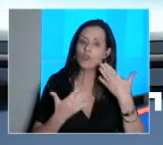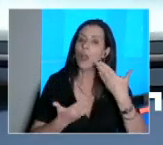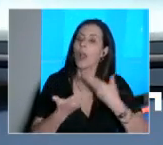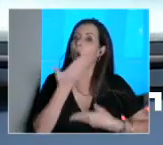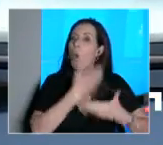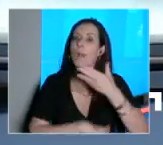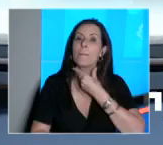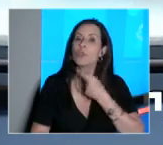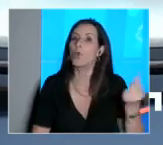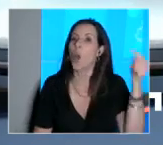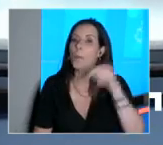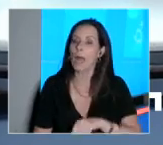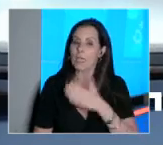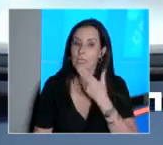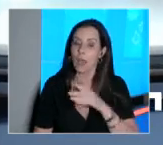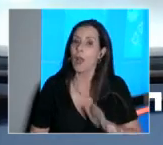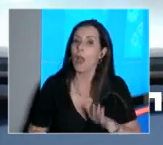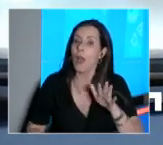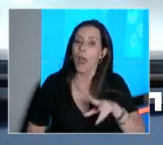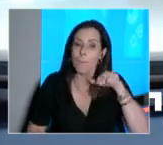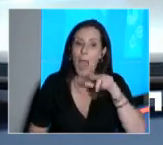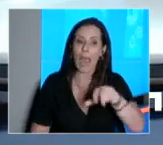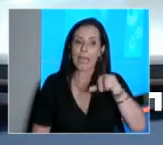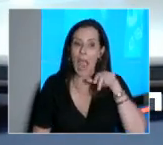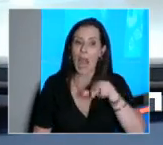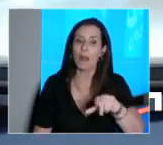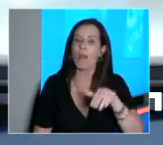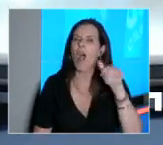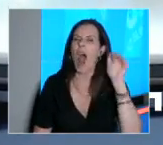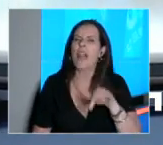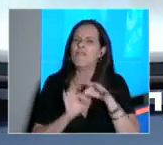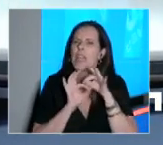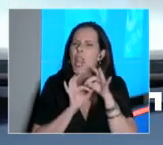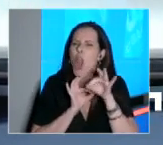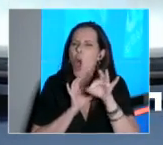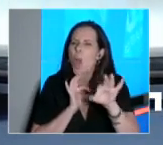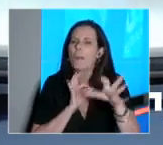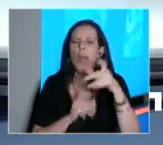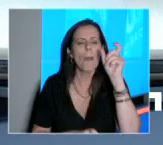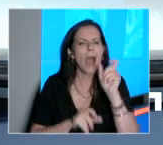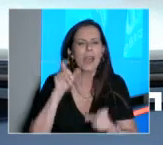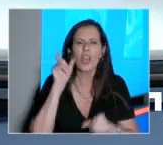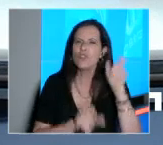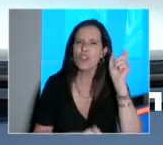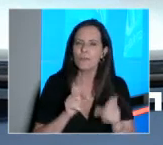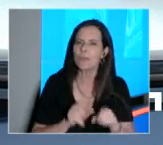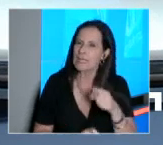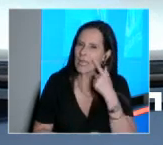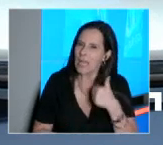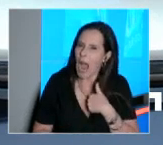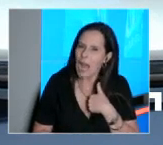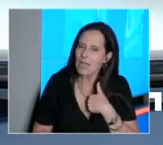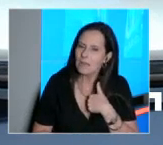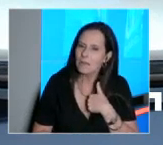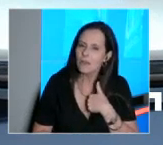ההגעה מאתיופיה, ברגל, אלפי קילומטרים, כמה אנשים... זה נראה לי